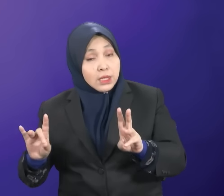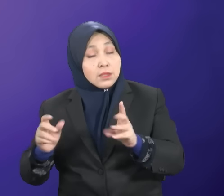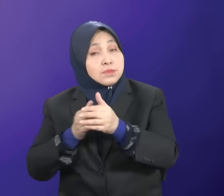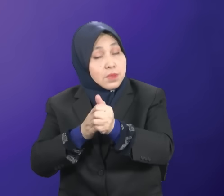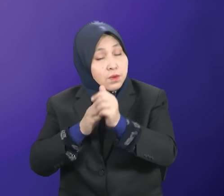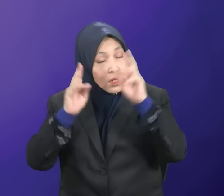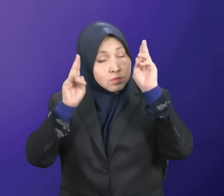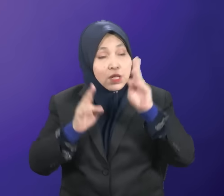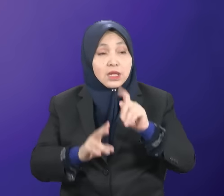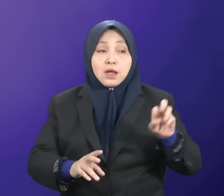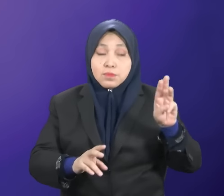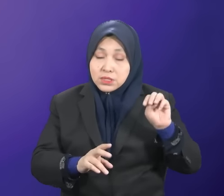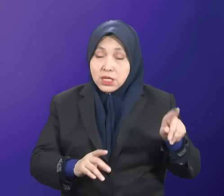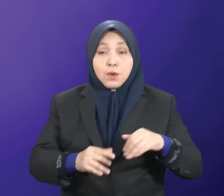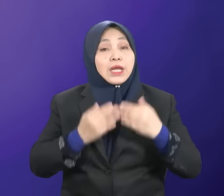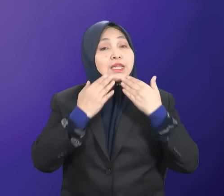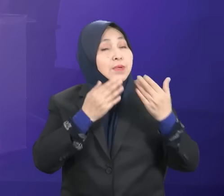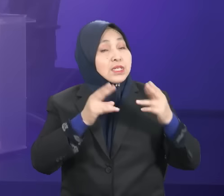tarmidzim